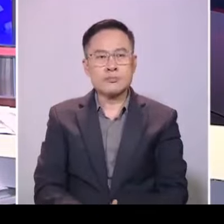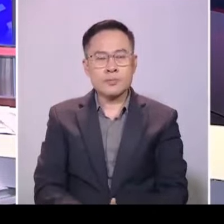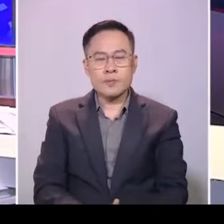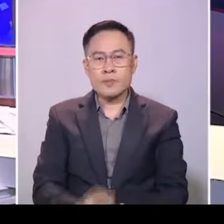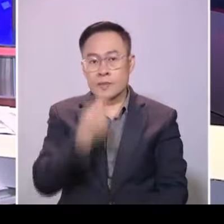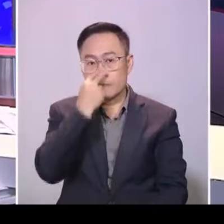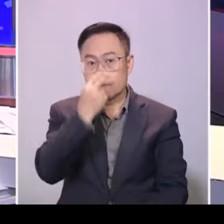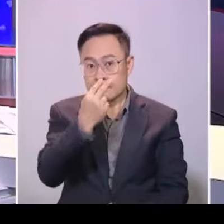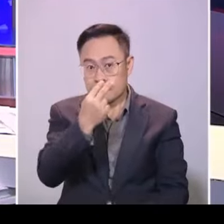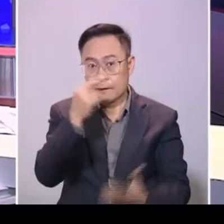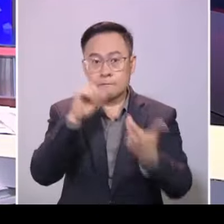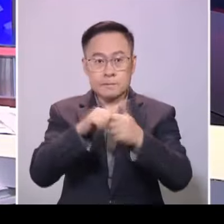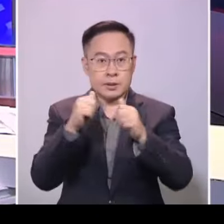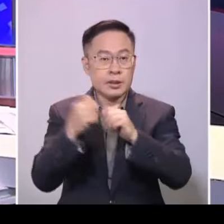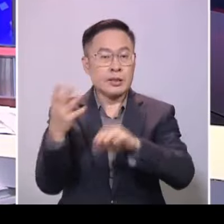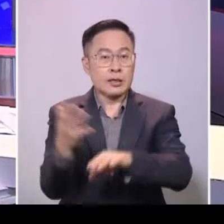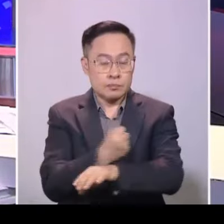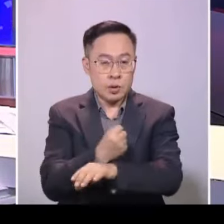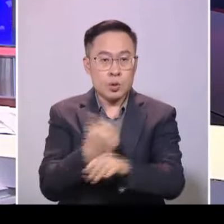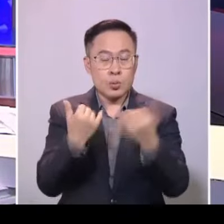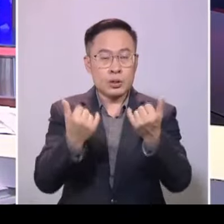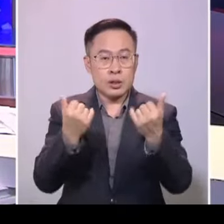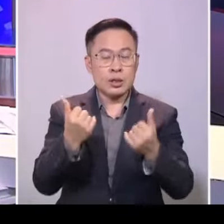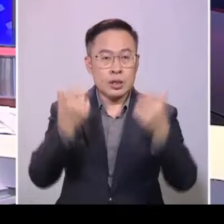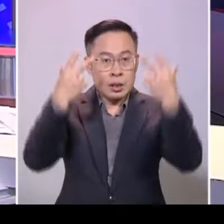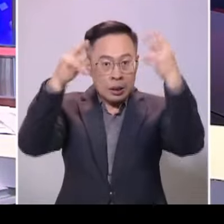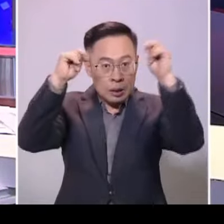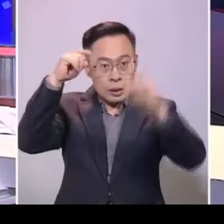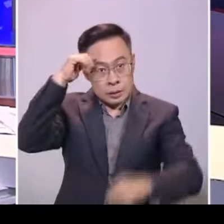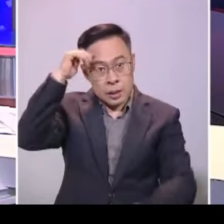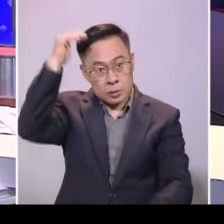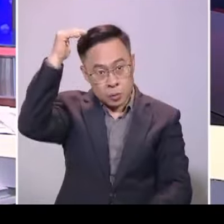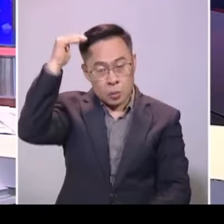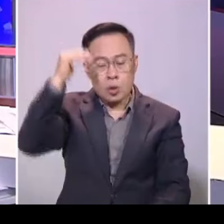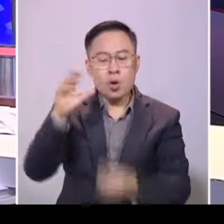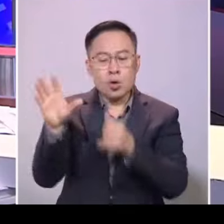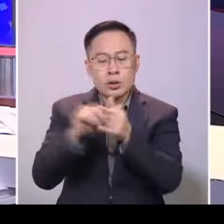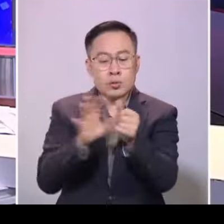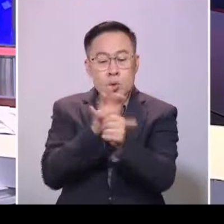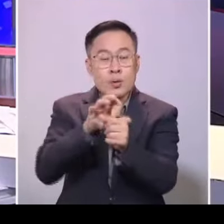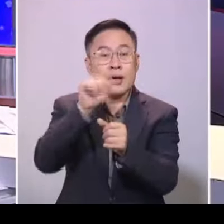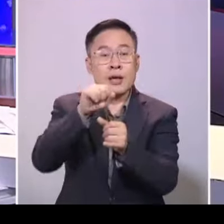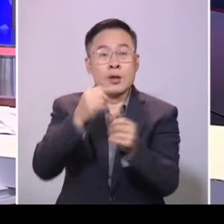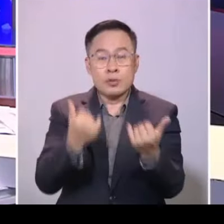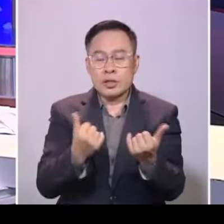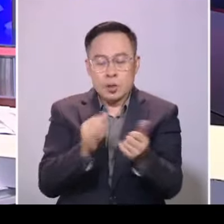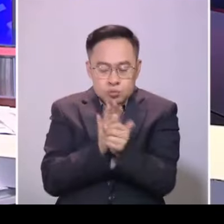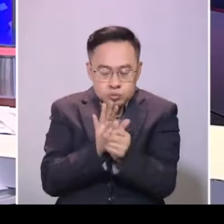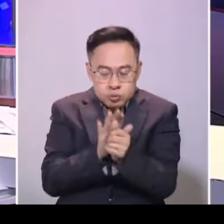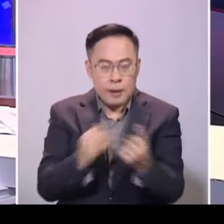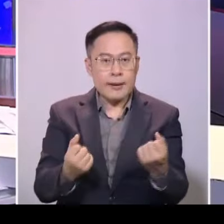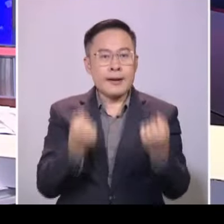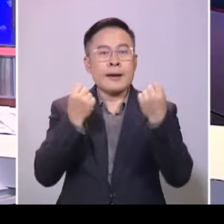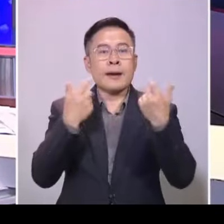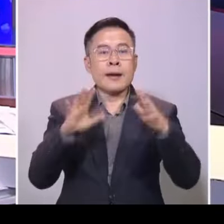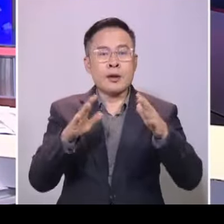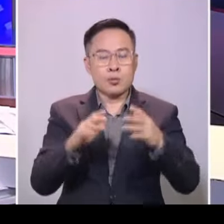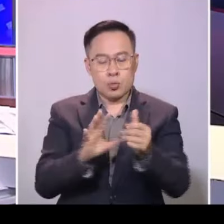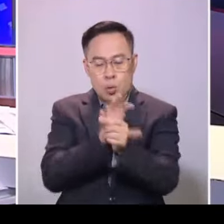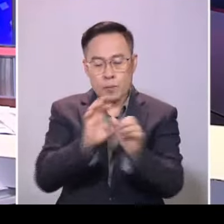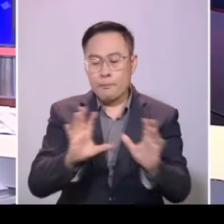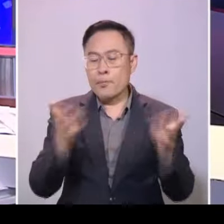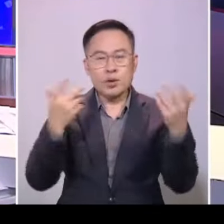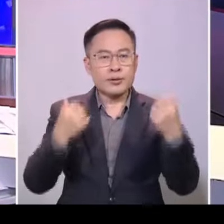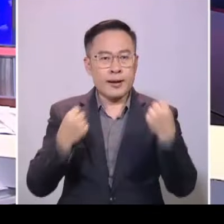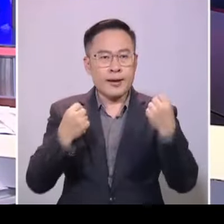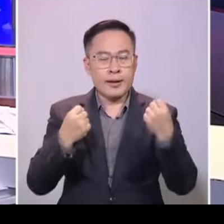าดูเรื่องทางการเมืองกันหน่อยคุณผู้ชมคะวันนี้ท่านนายกรัฐมนตรีหายโควิดแล้วค่ะกลับมาปฏิบัติภารกิจนะคะโดยท่านนายก